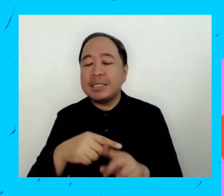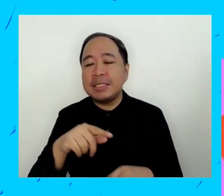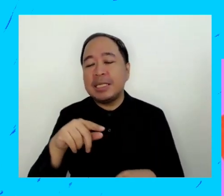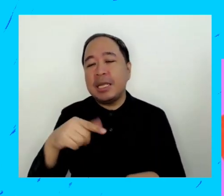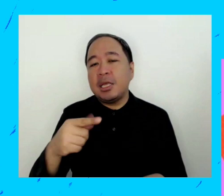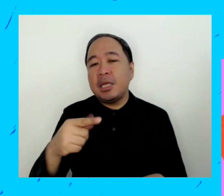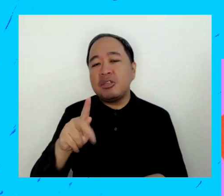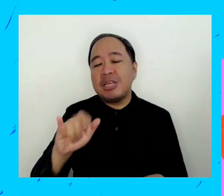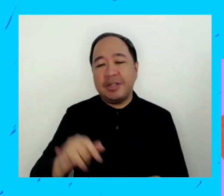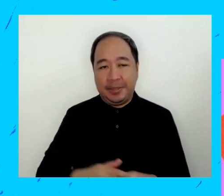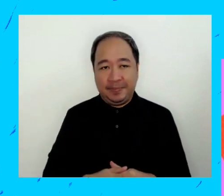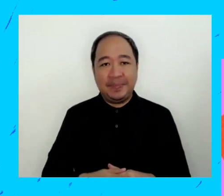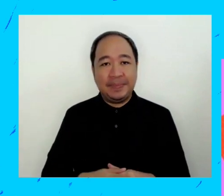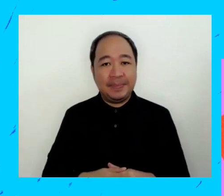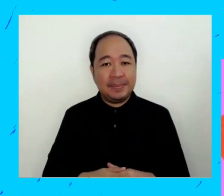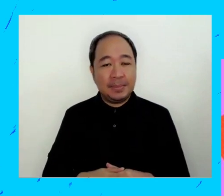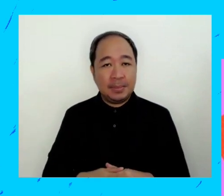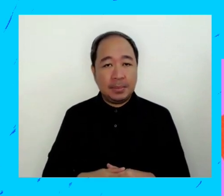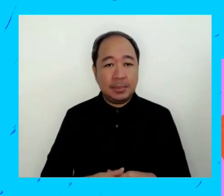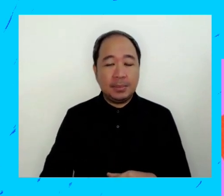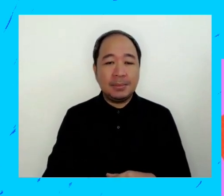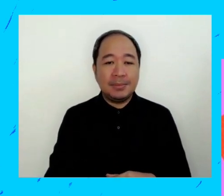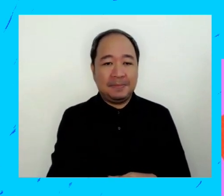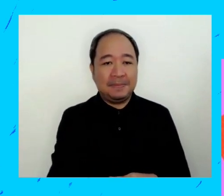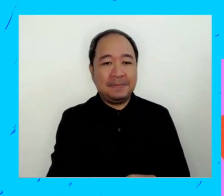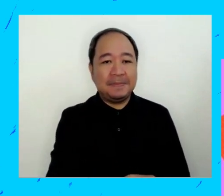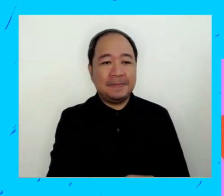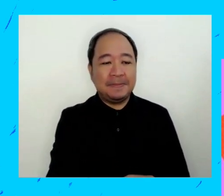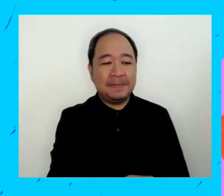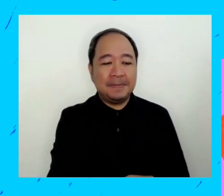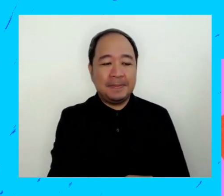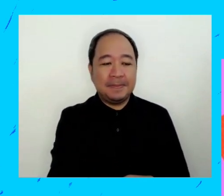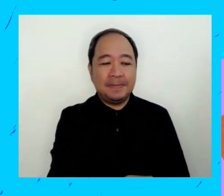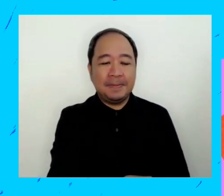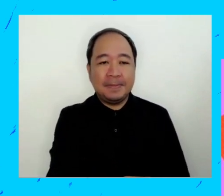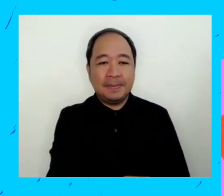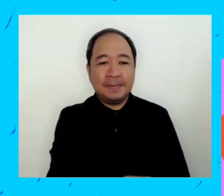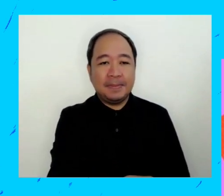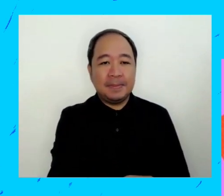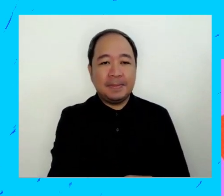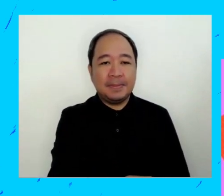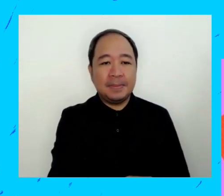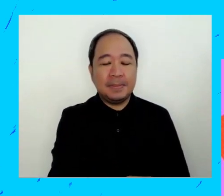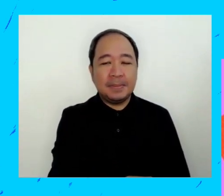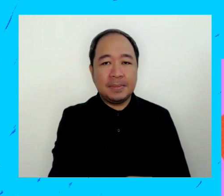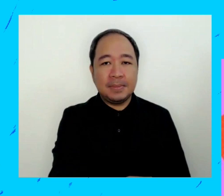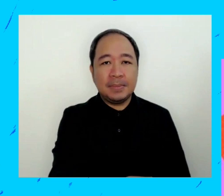parler. My name is Gary Lane, and I'm a content writer at YLAB, the design and research lab,